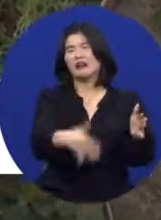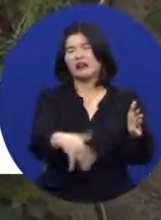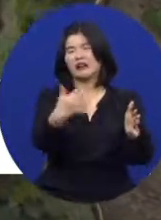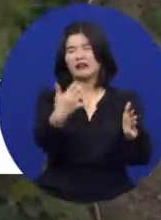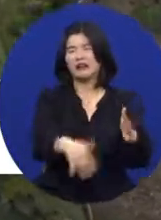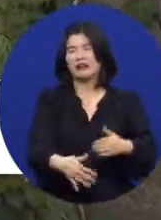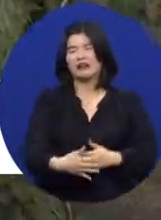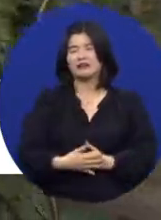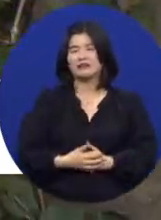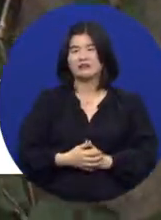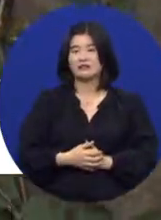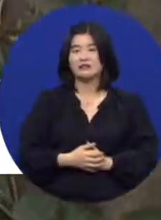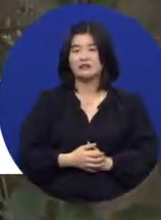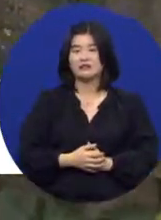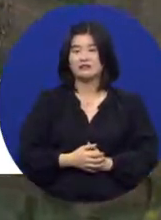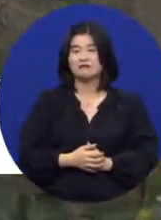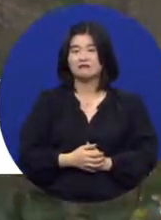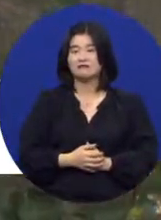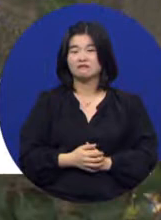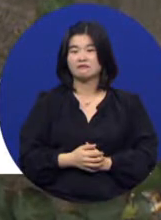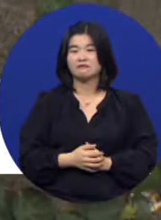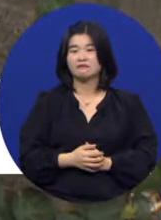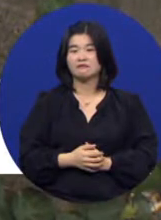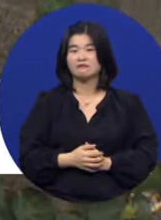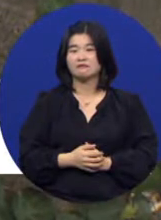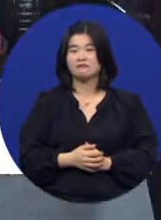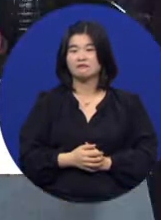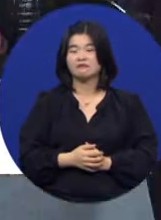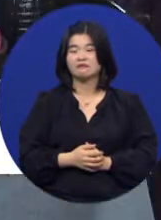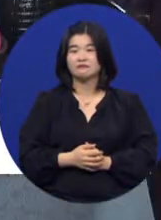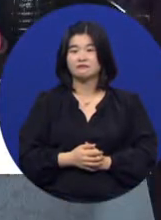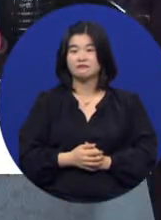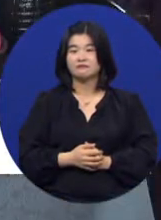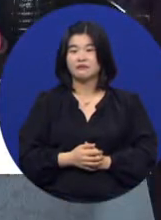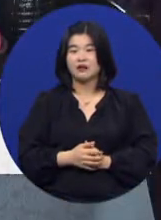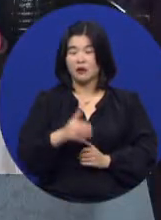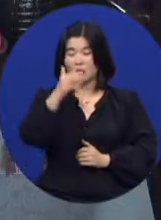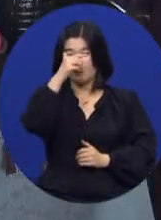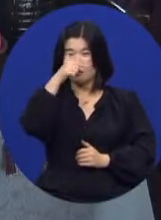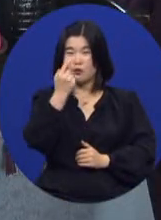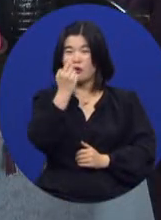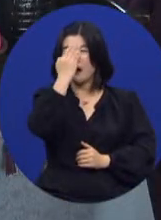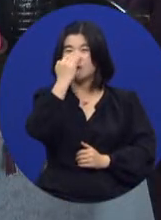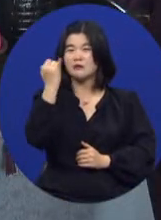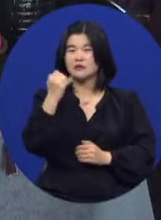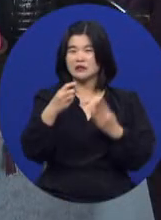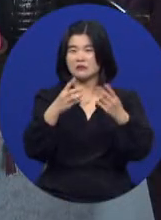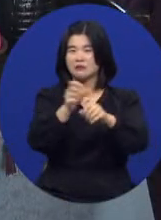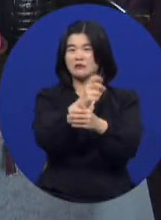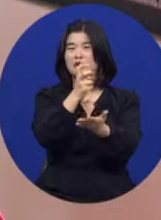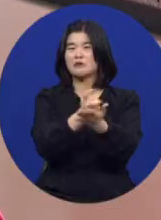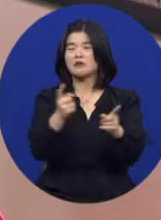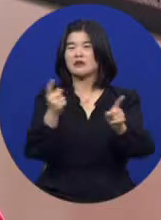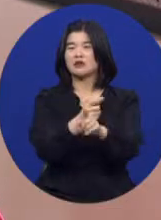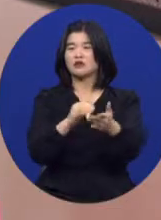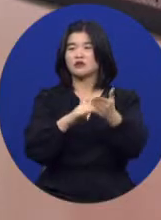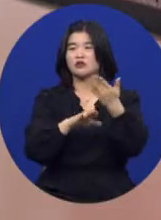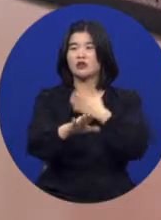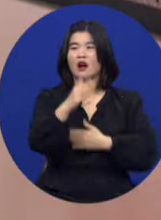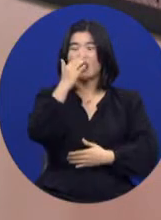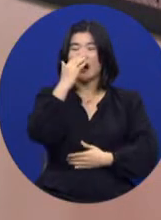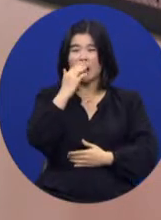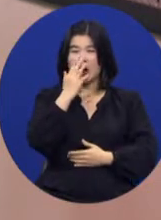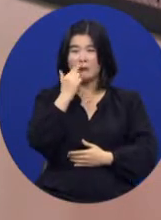이제도 사탕을 못 사탕이라 마시네. 고 할머니는 4.3특별법이 개정되자